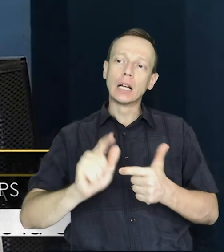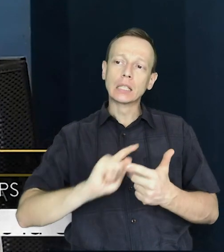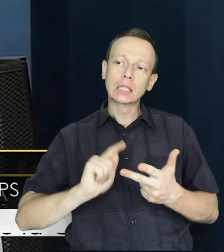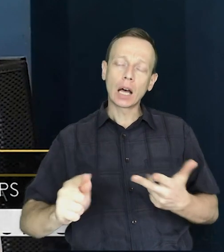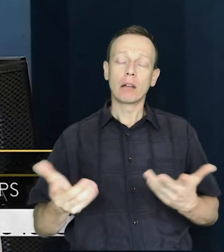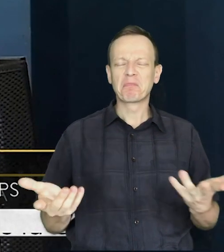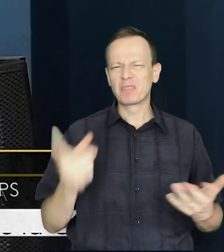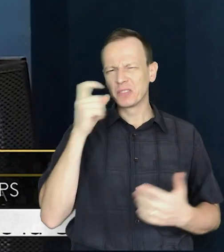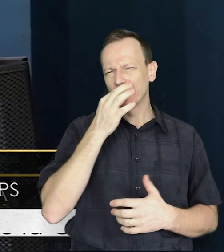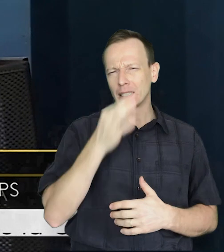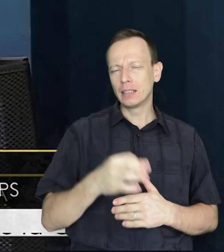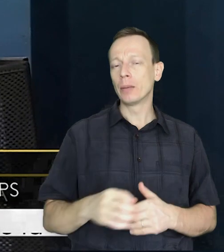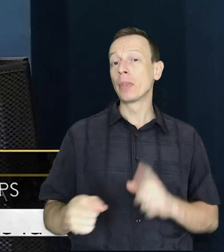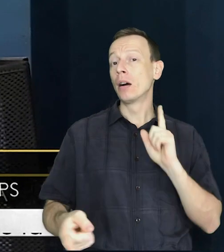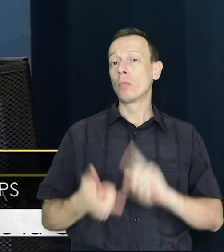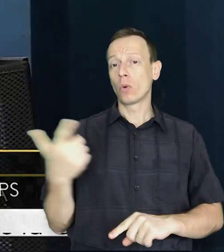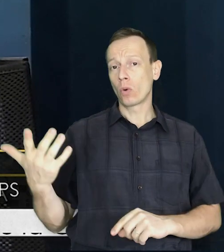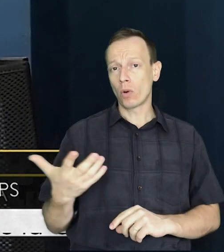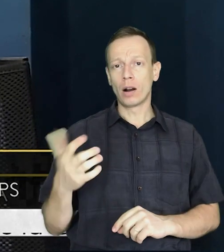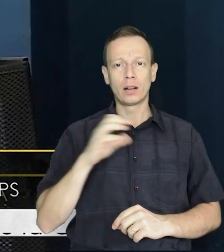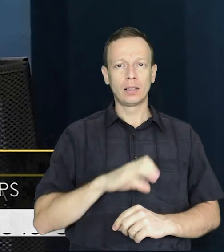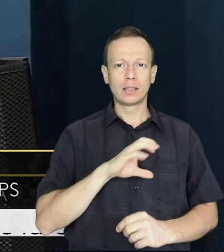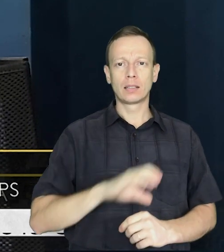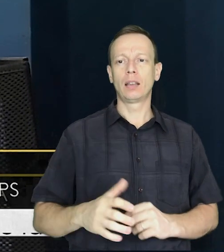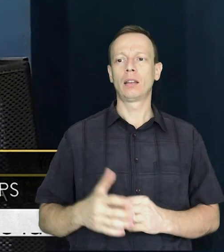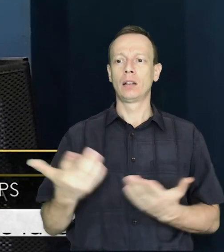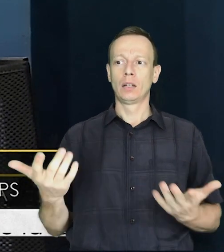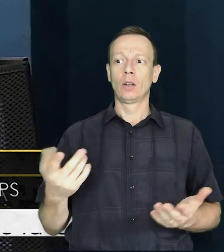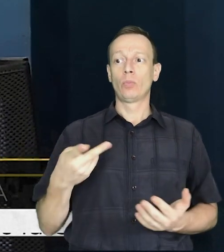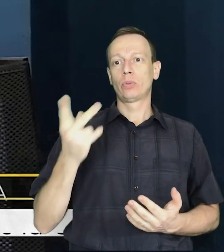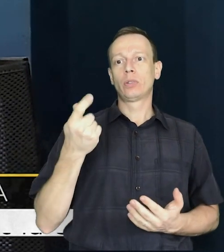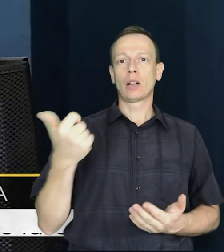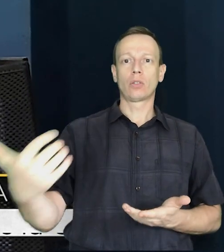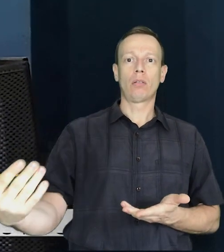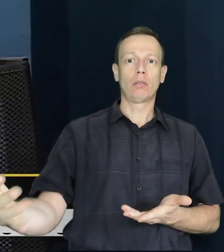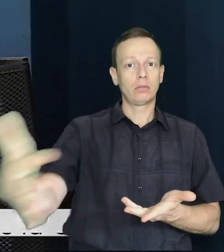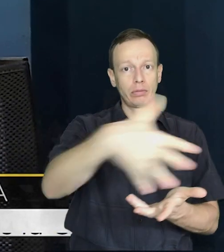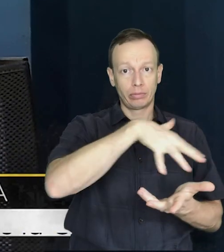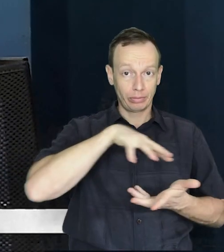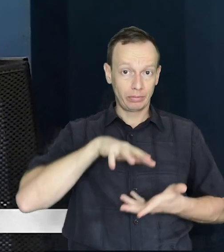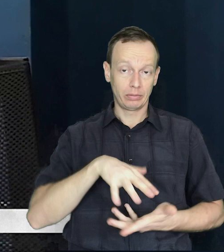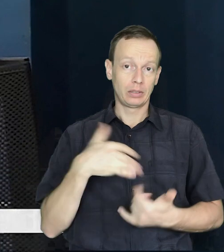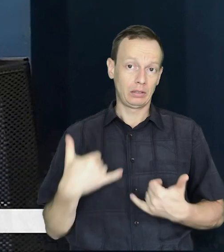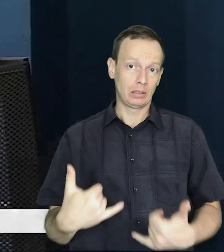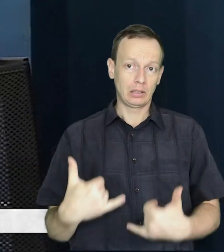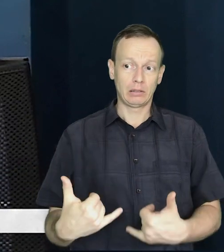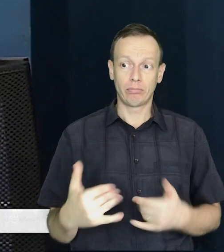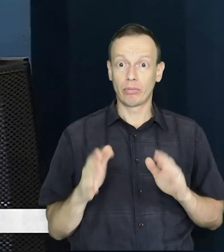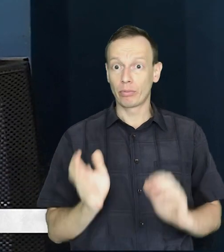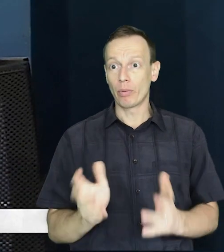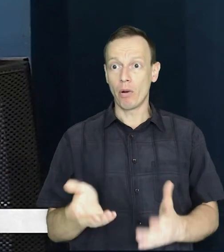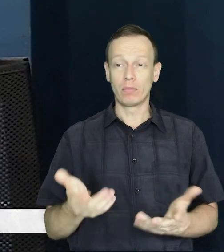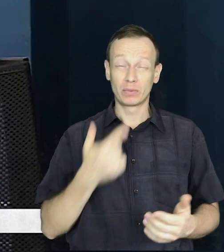ça ou on va faire ça. Ce qui est certain, c'est qu'il va falloir réussir à avoir des rentrées complémentaires. Et donc, il va